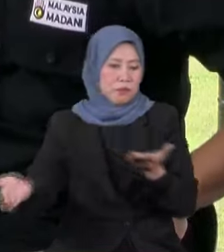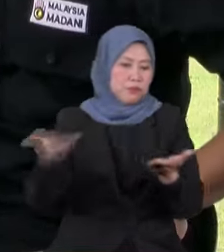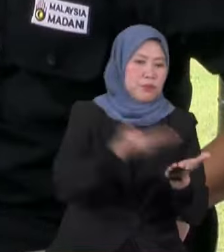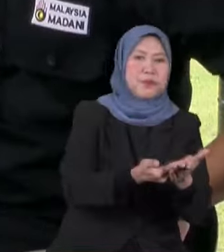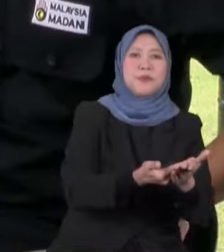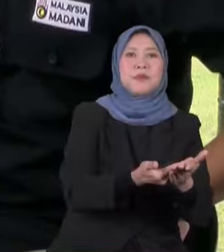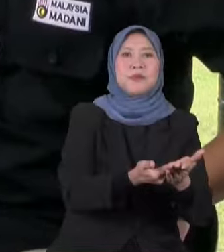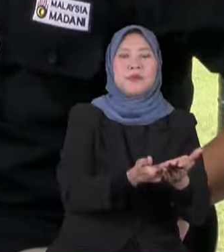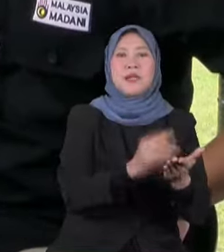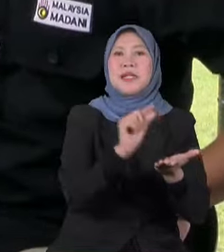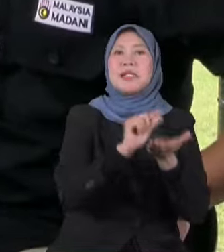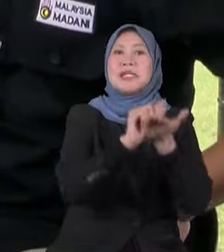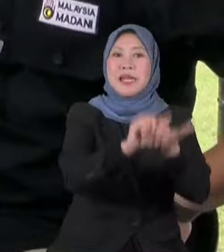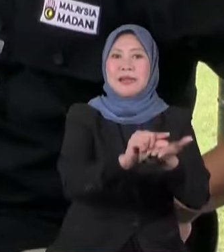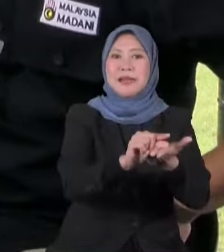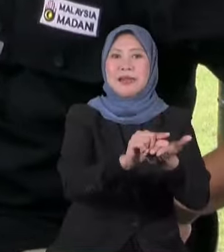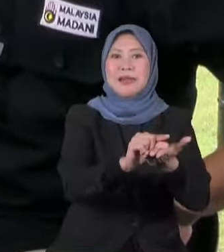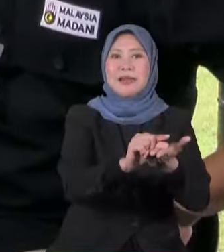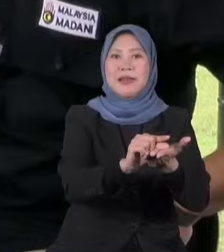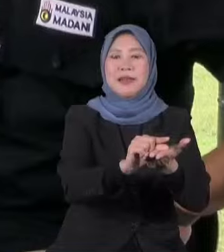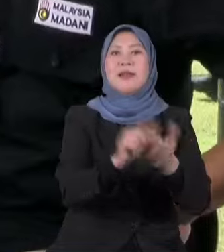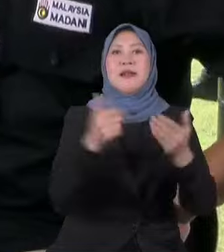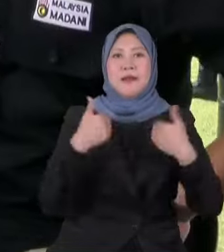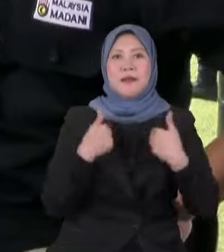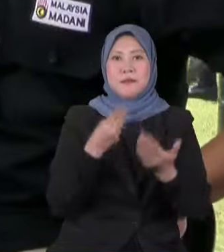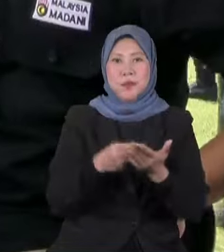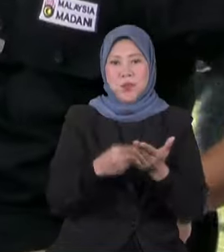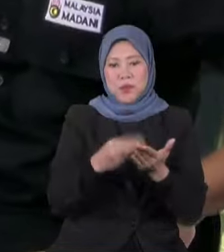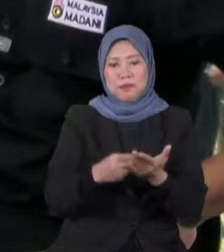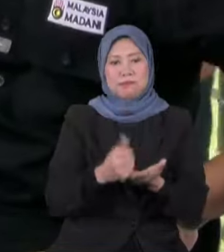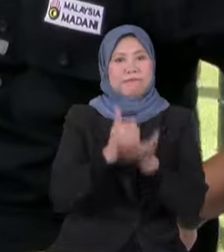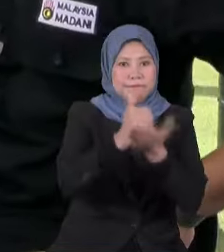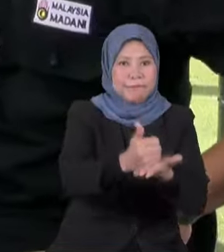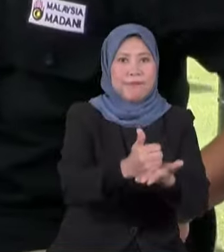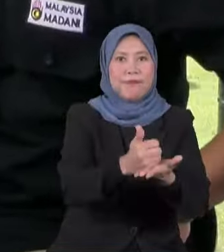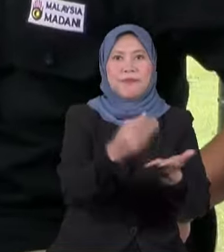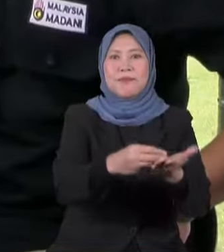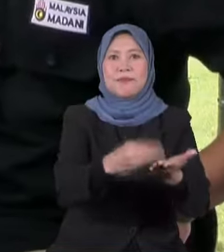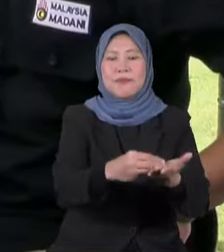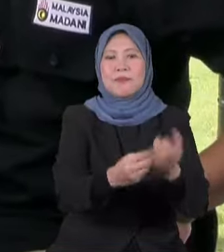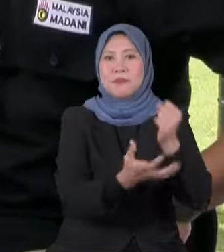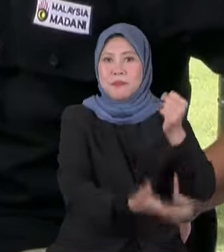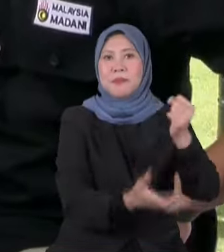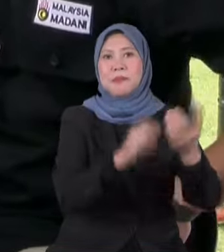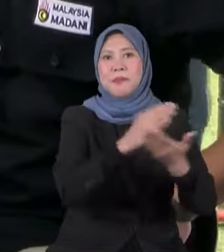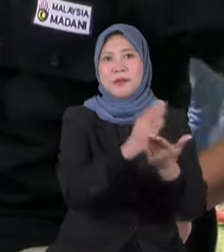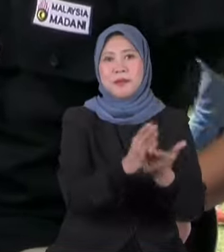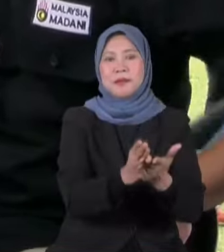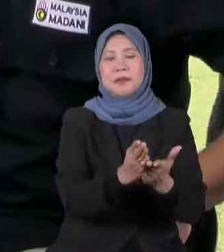grant dalam bentuk one-to-one. Jadi ini adalah antaranya salah satu cara di mana kita nak